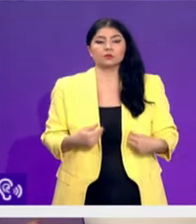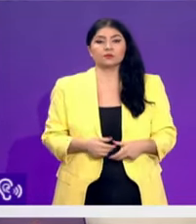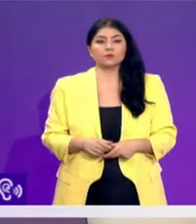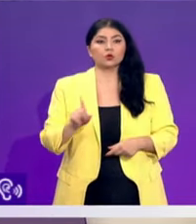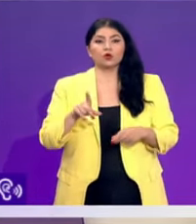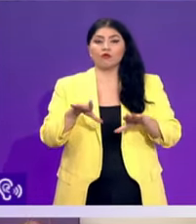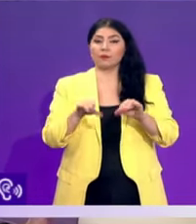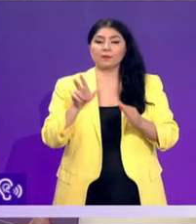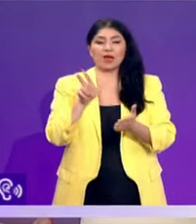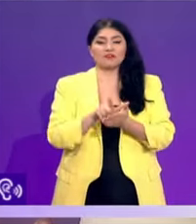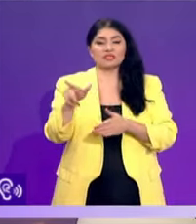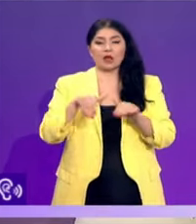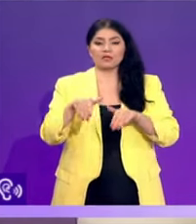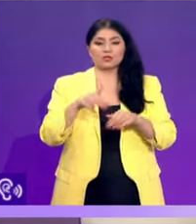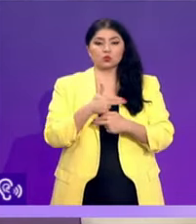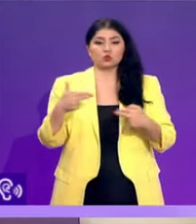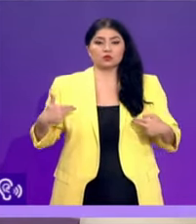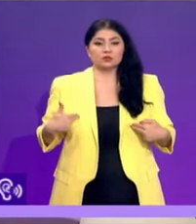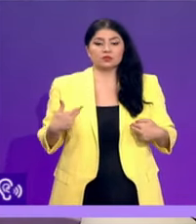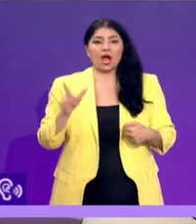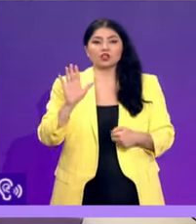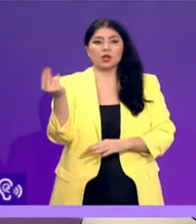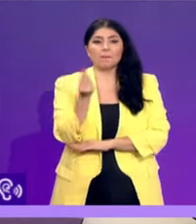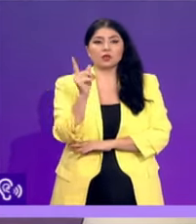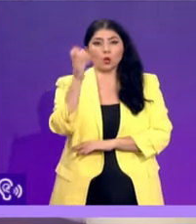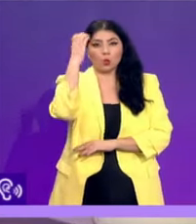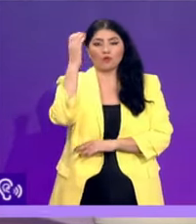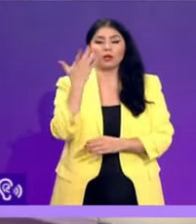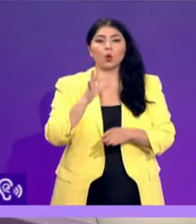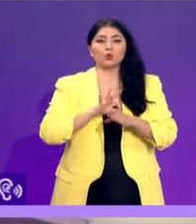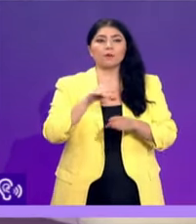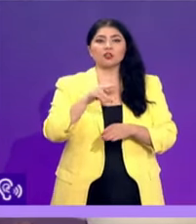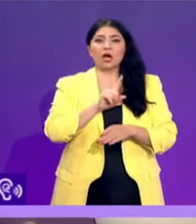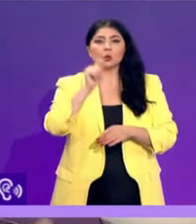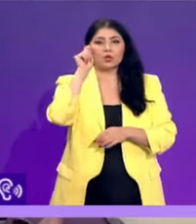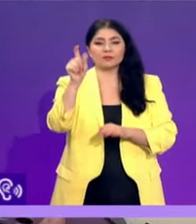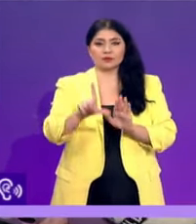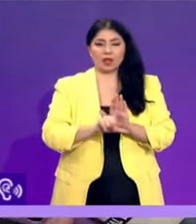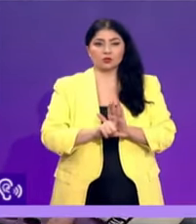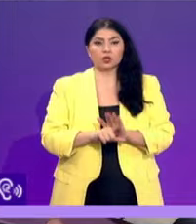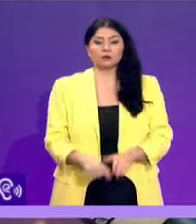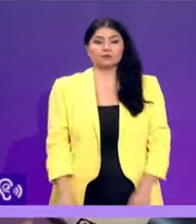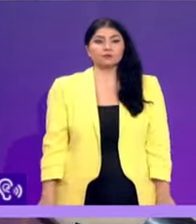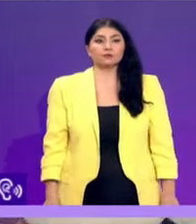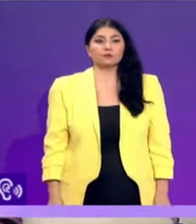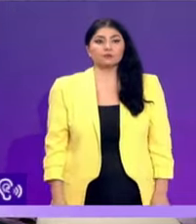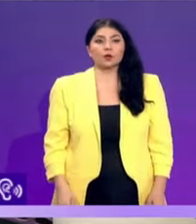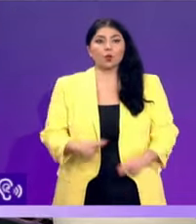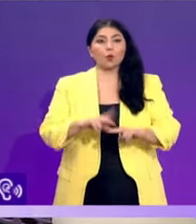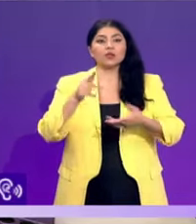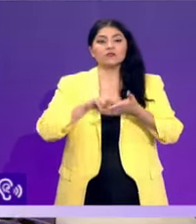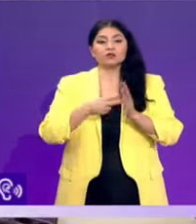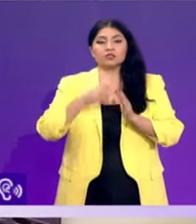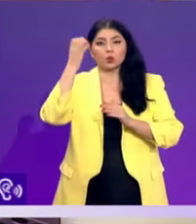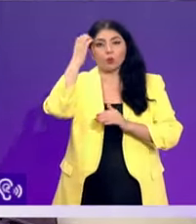primi avize din partea Ministerului Justiției acele proiectele guvernului Ciolacu care încalcă legea. Domnule Roman, cum ar putea să funcționeze guvernarea în